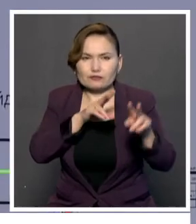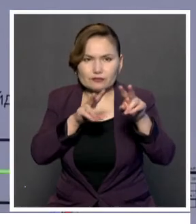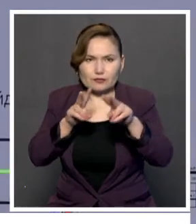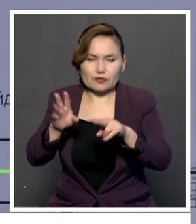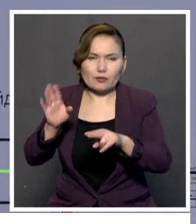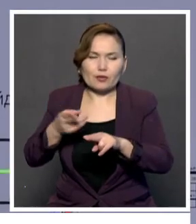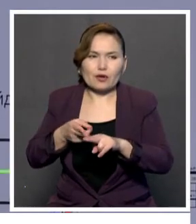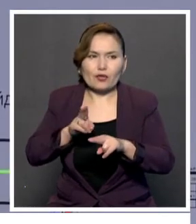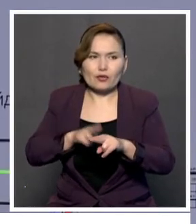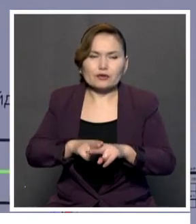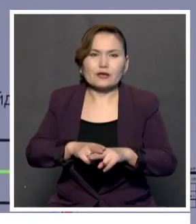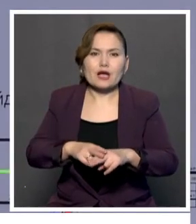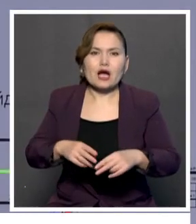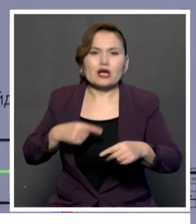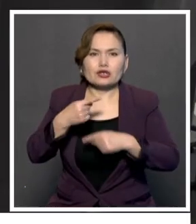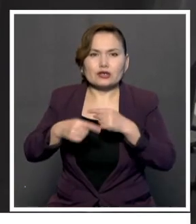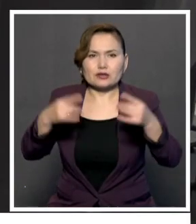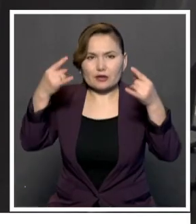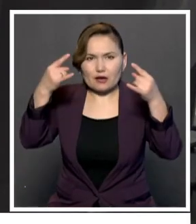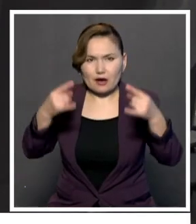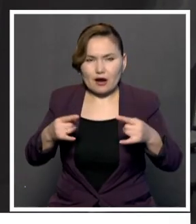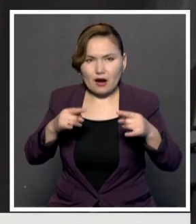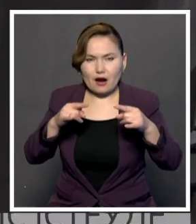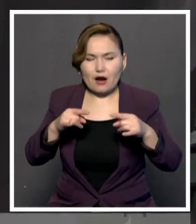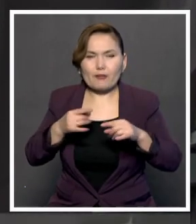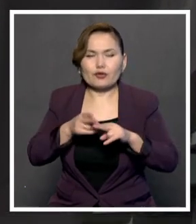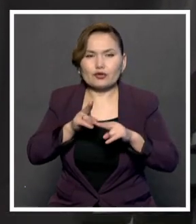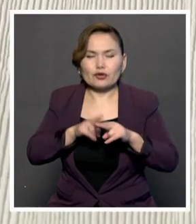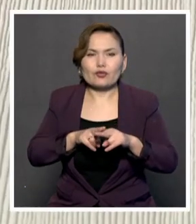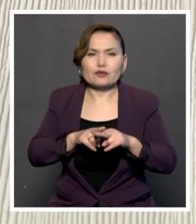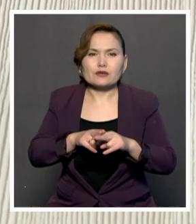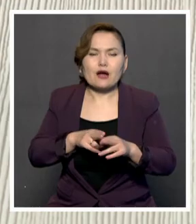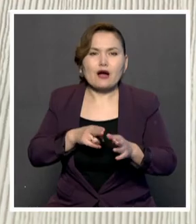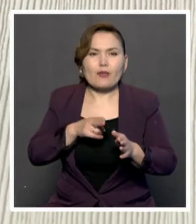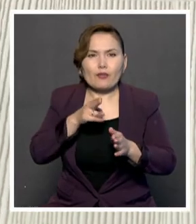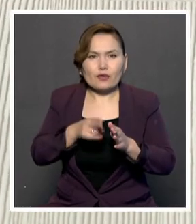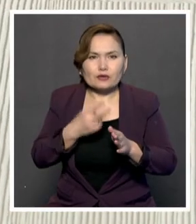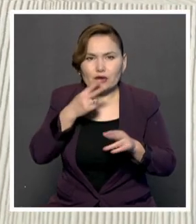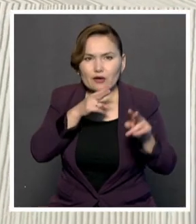өздері сол шешімді қабылдай береді. Станцияда бұрынғыдай адам қажетсіз болып қалды.